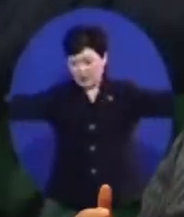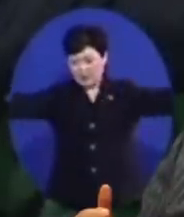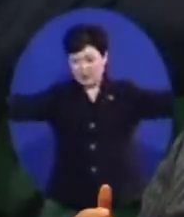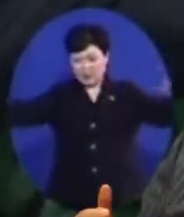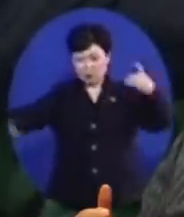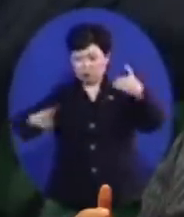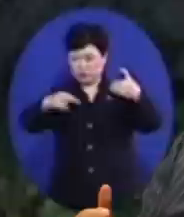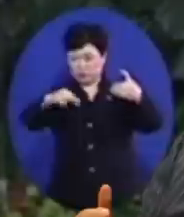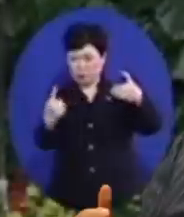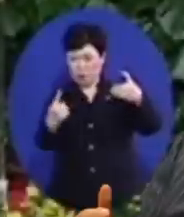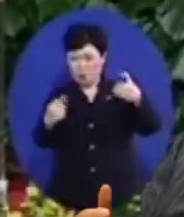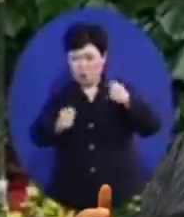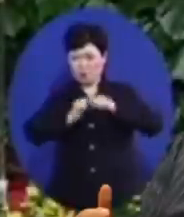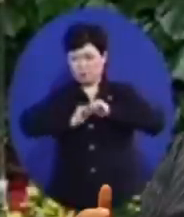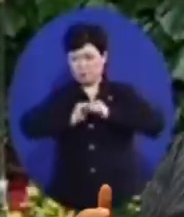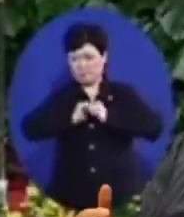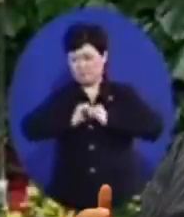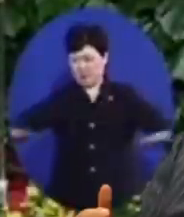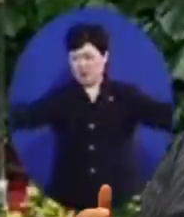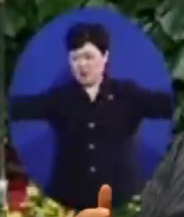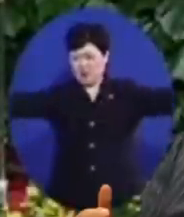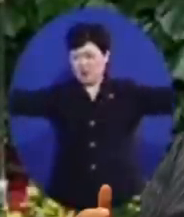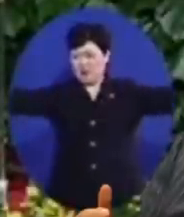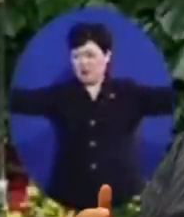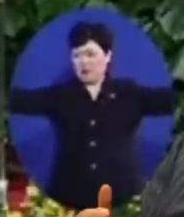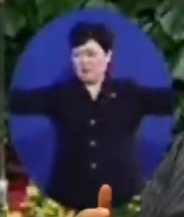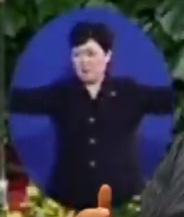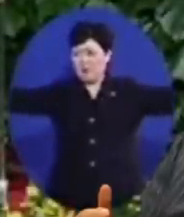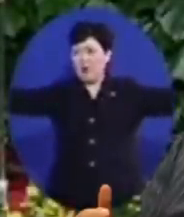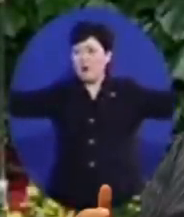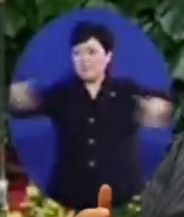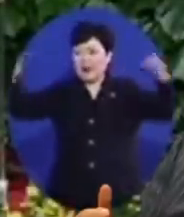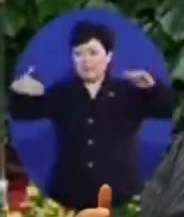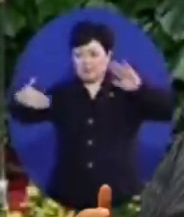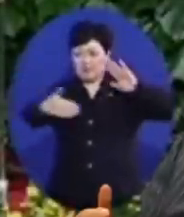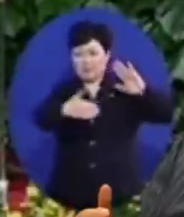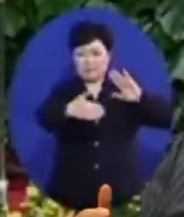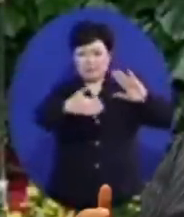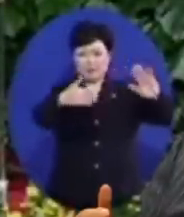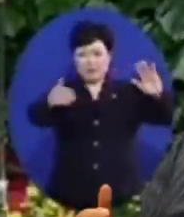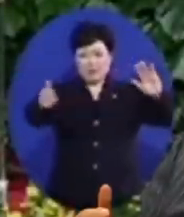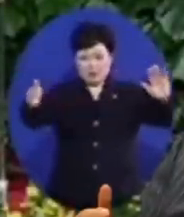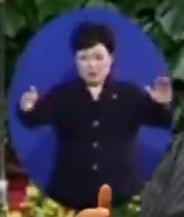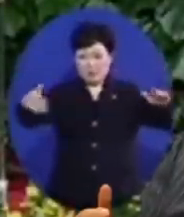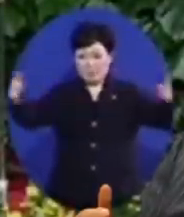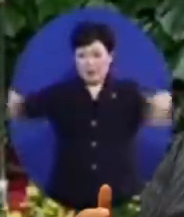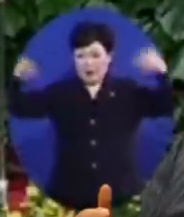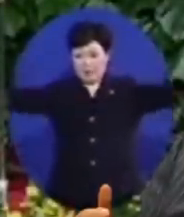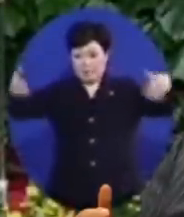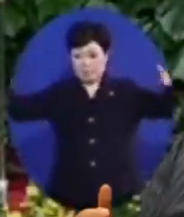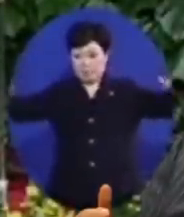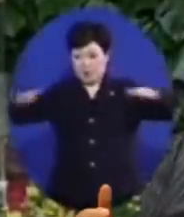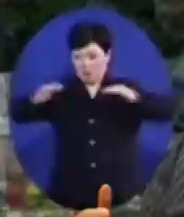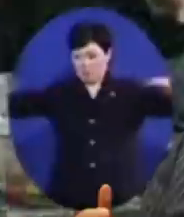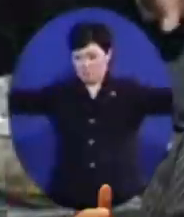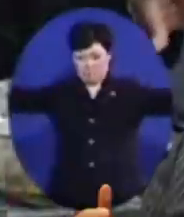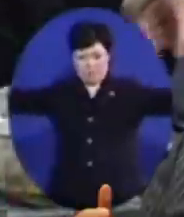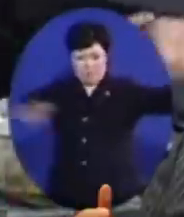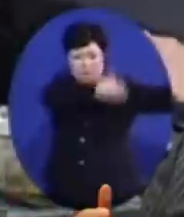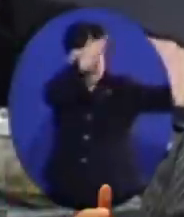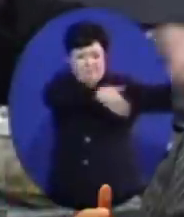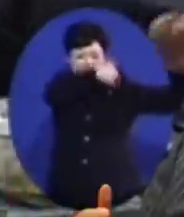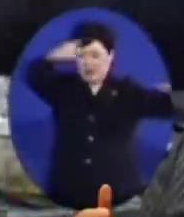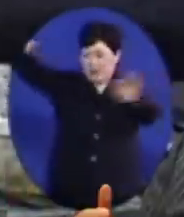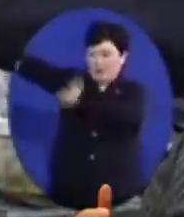펴도록 만듭니다. 바람을 정면으로 부딪히도록 날개를 90도로 펴도록 하고 그 다음에는 발로